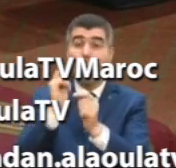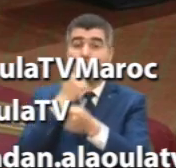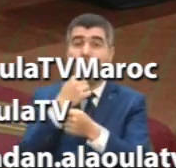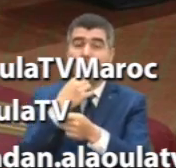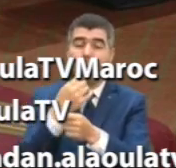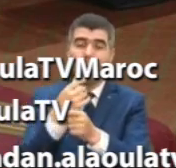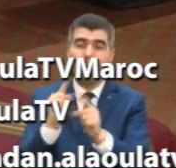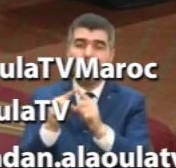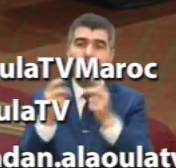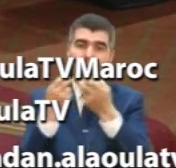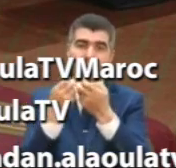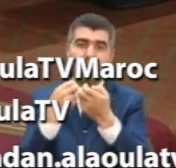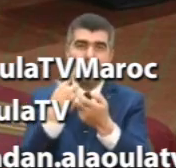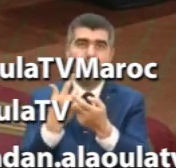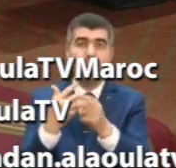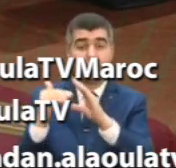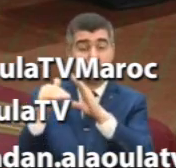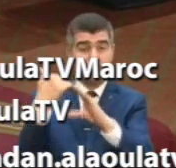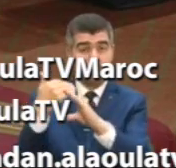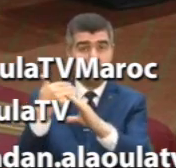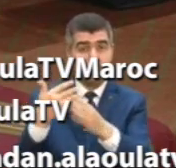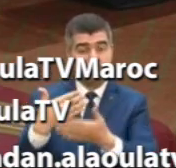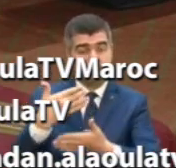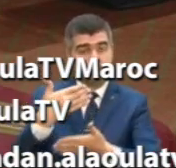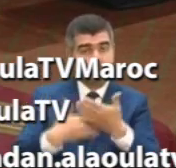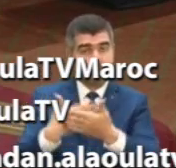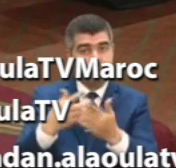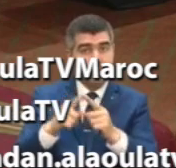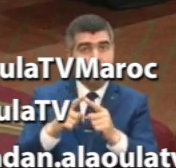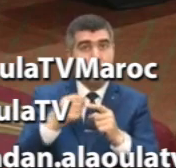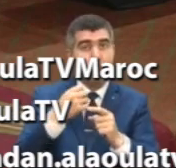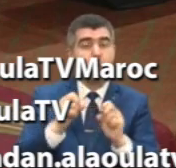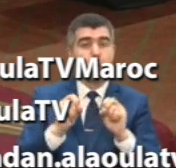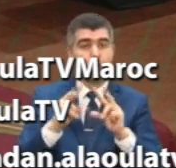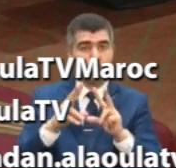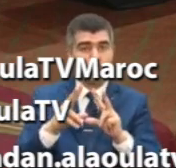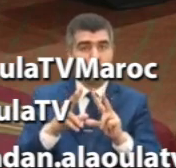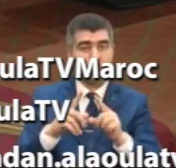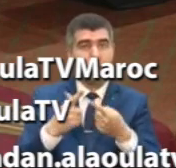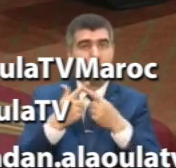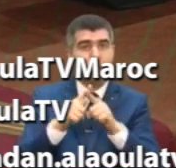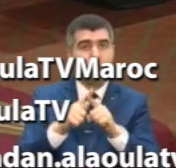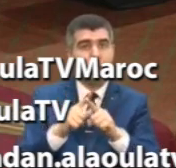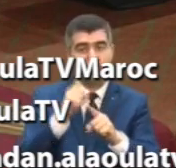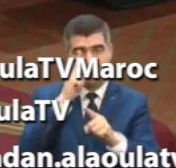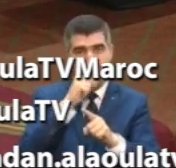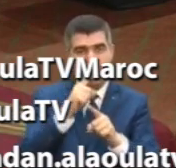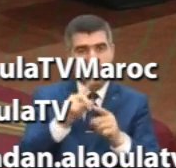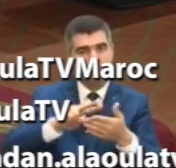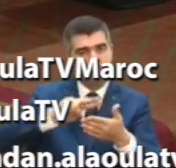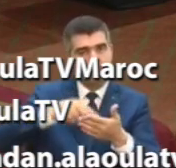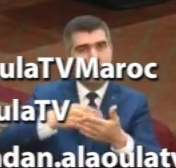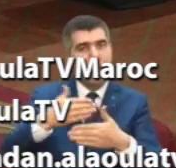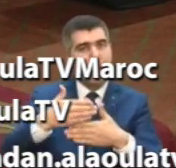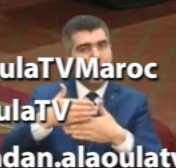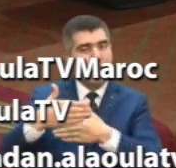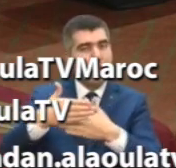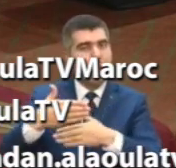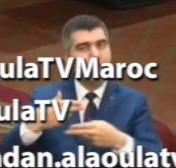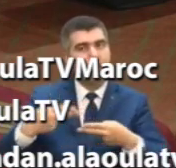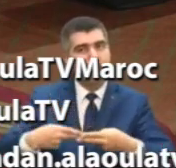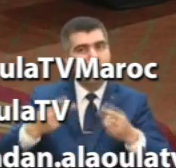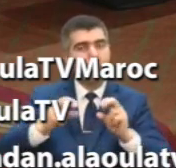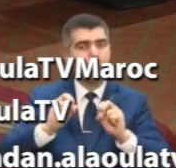حينما توصلنا بمشروع مجلس الجامعة تفاعلنا معه إيجابيا، ونحن بصدد اتخاذ الإجراءات اللازمة